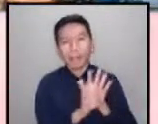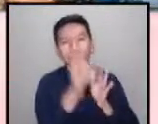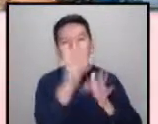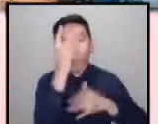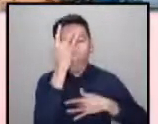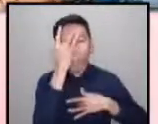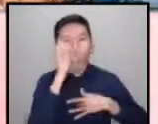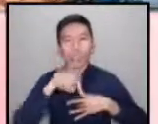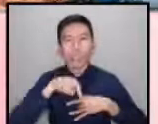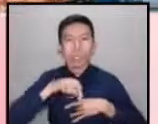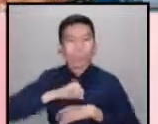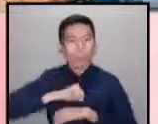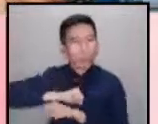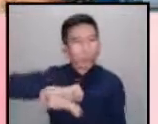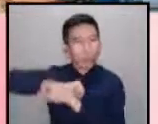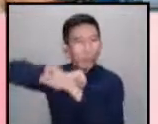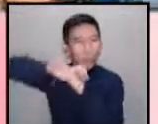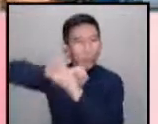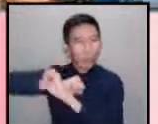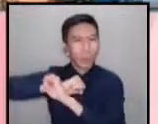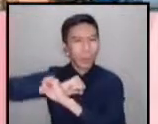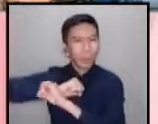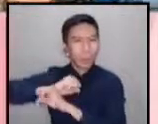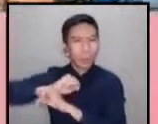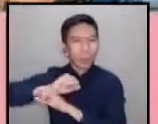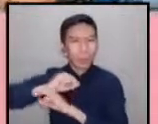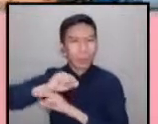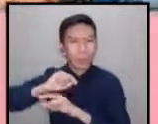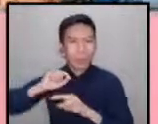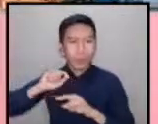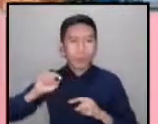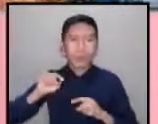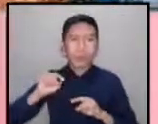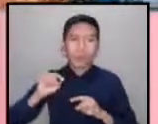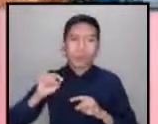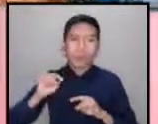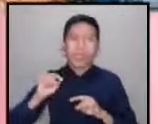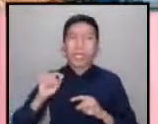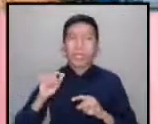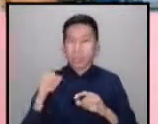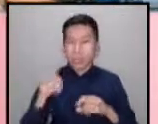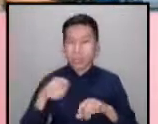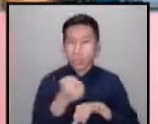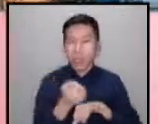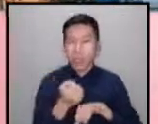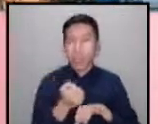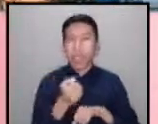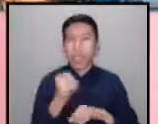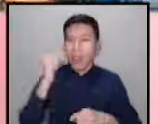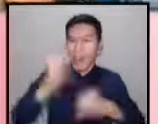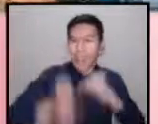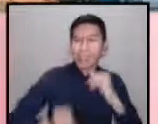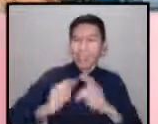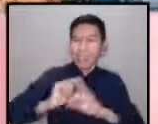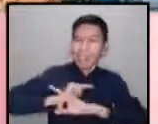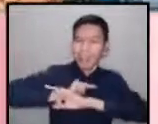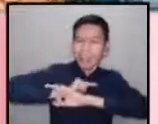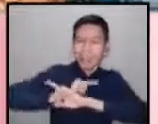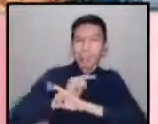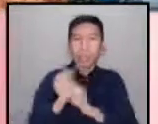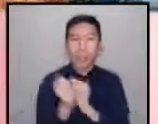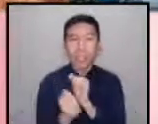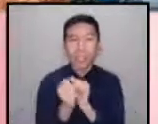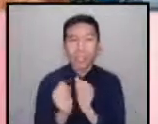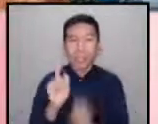yung pinakahuli natin, no? When you talk about the last defense that we have, ito yung mga T cells and